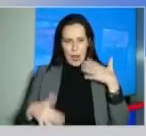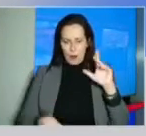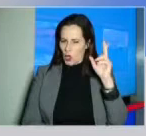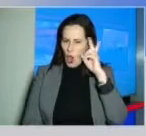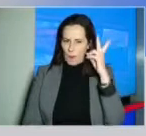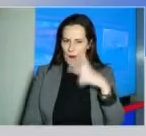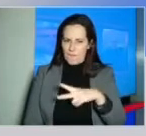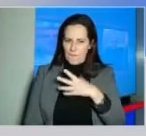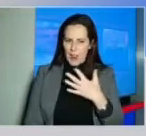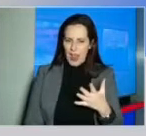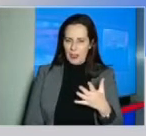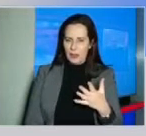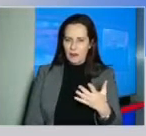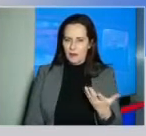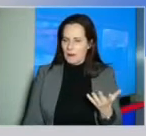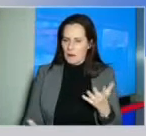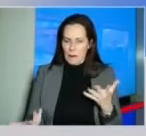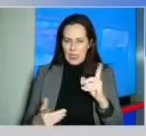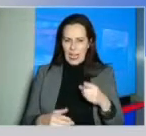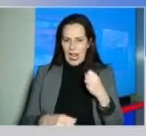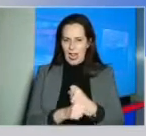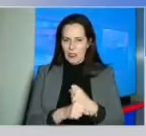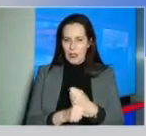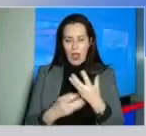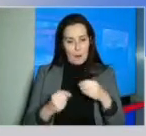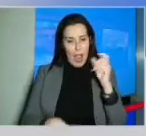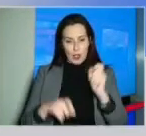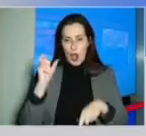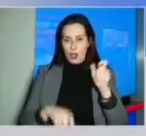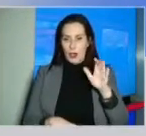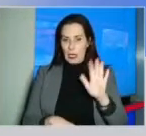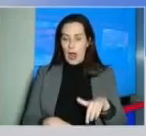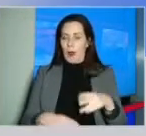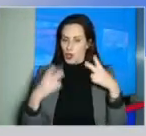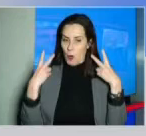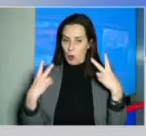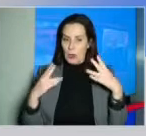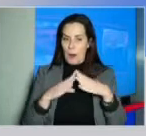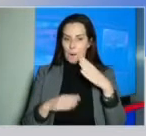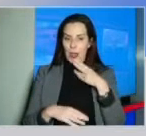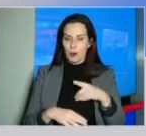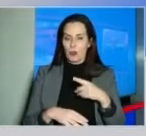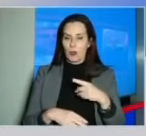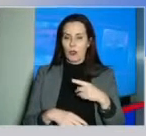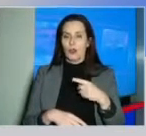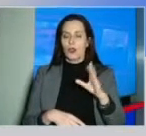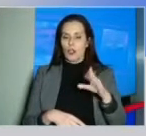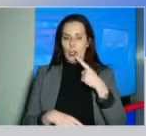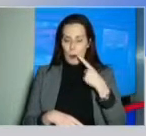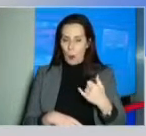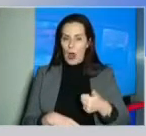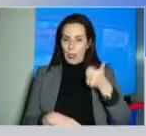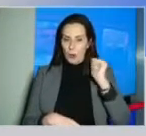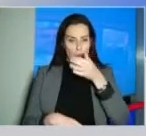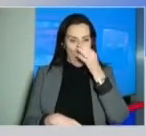הבנה וידיעה של מה לעשות. לא מעט גם אנשים משמעותיים בבית היהודי שמודיעים היום וגם אתמול